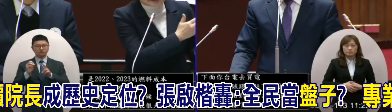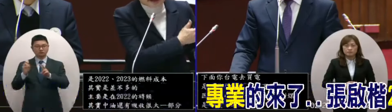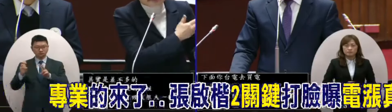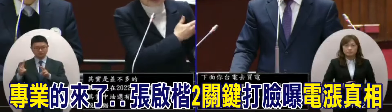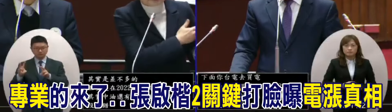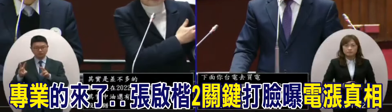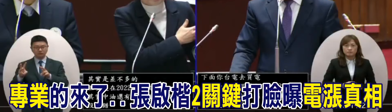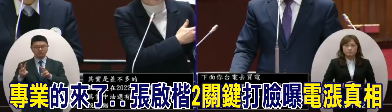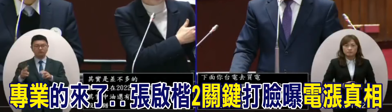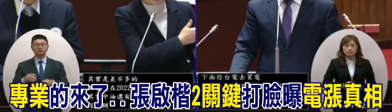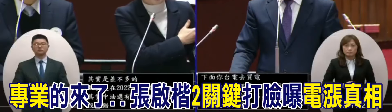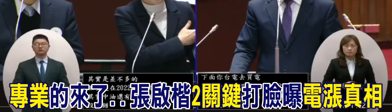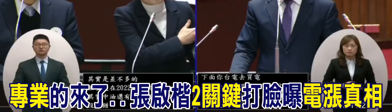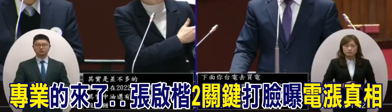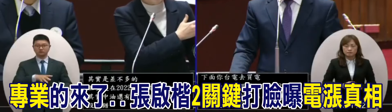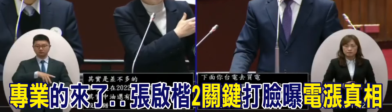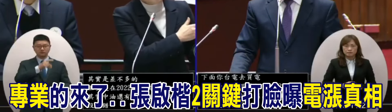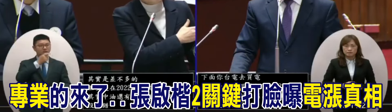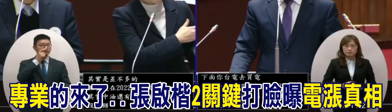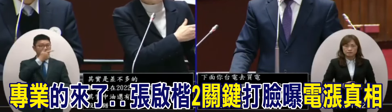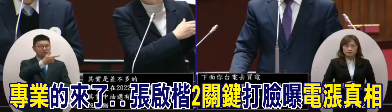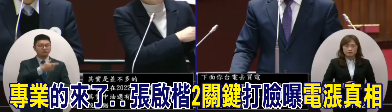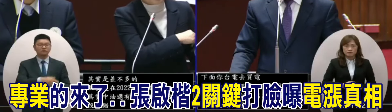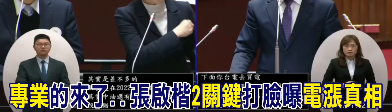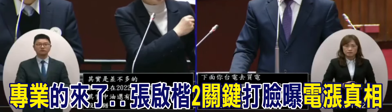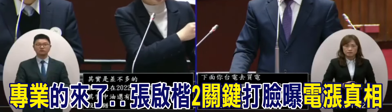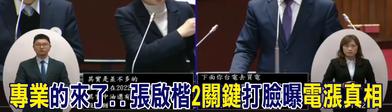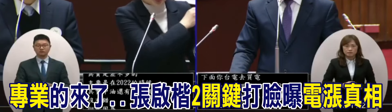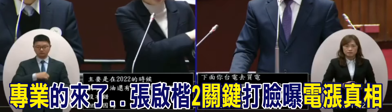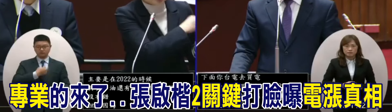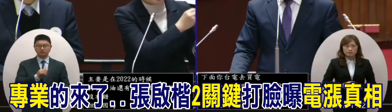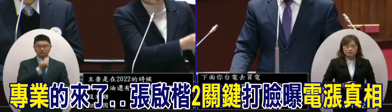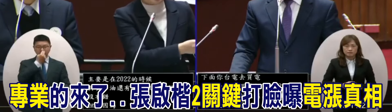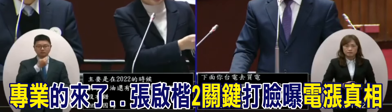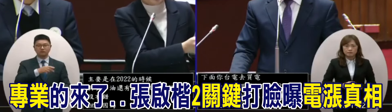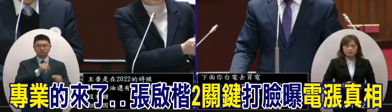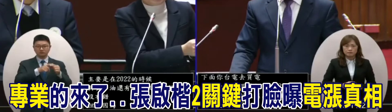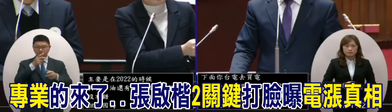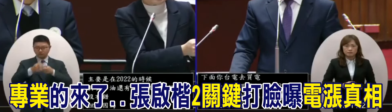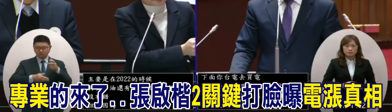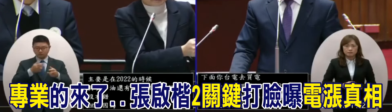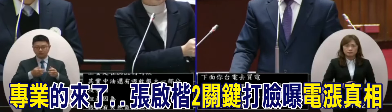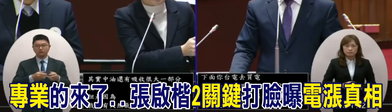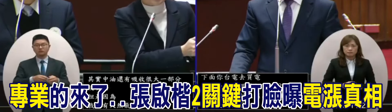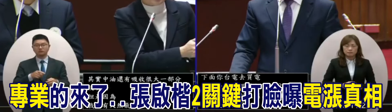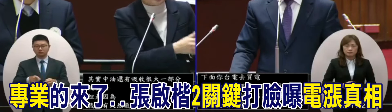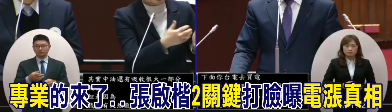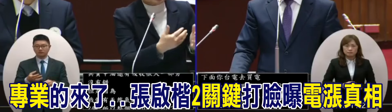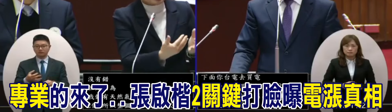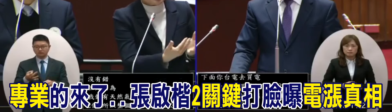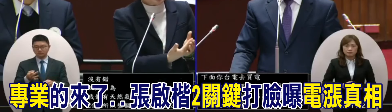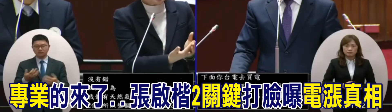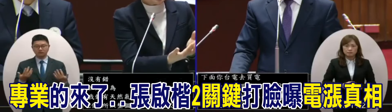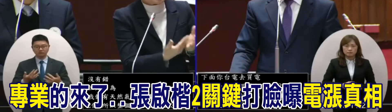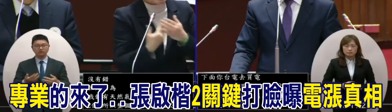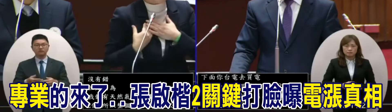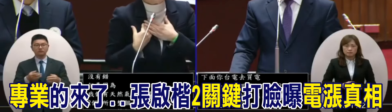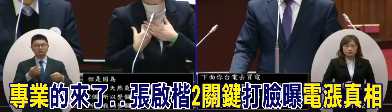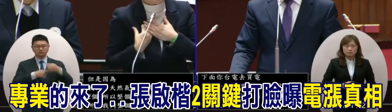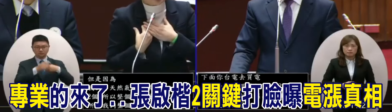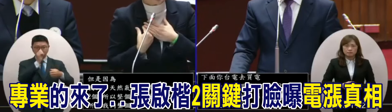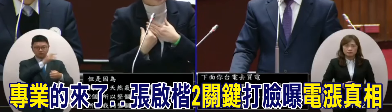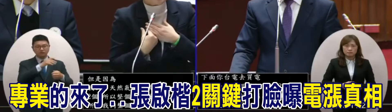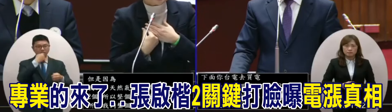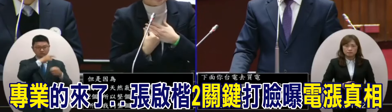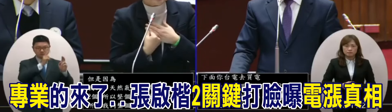其实前半年的天然气其实还没有，中油没有完全反映给台电，所以如果就台